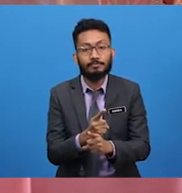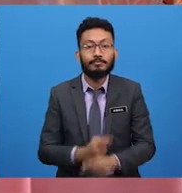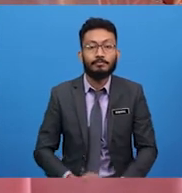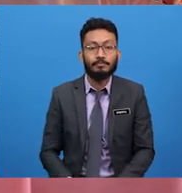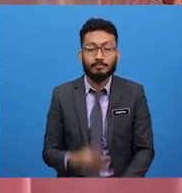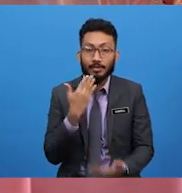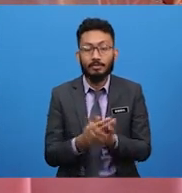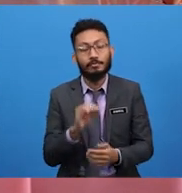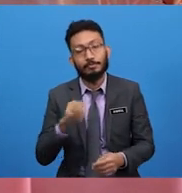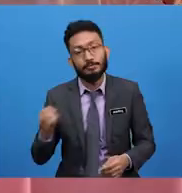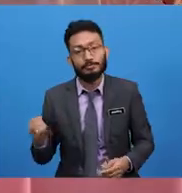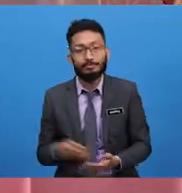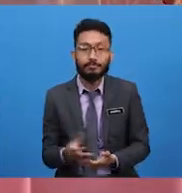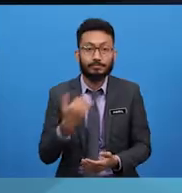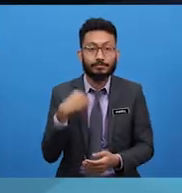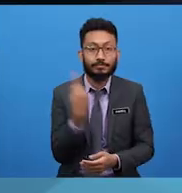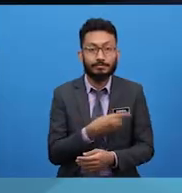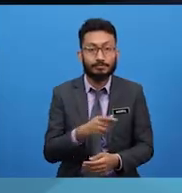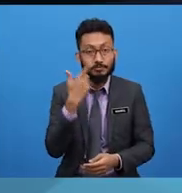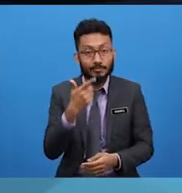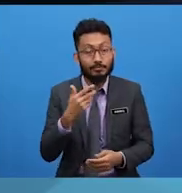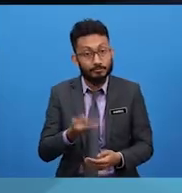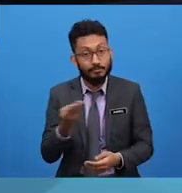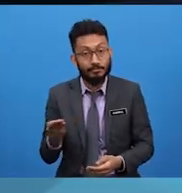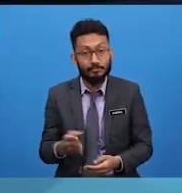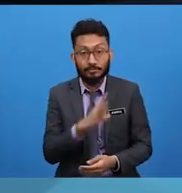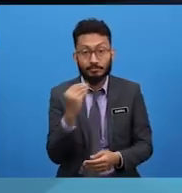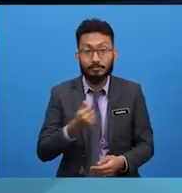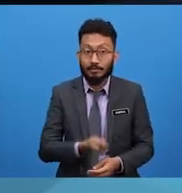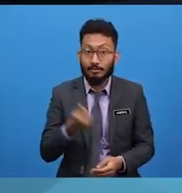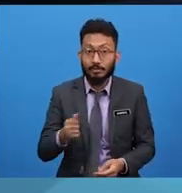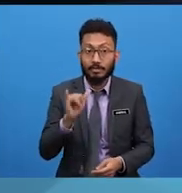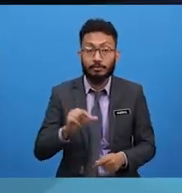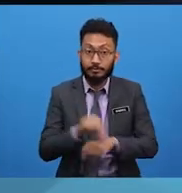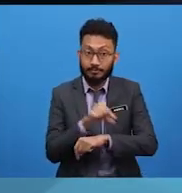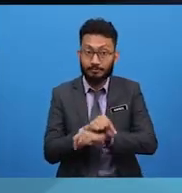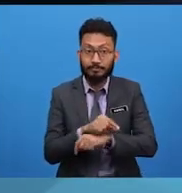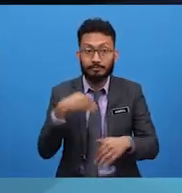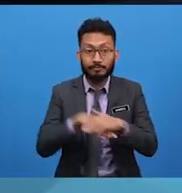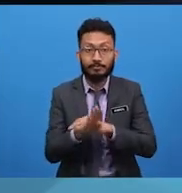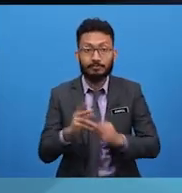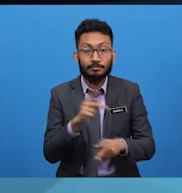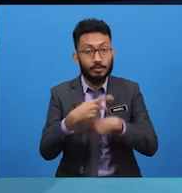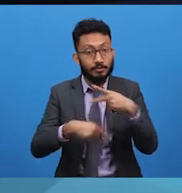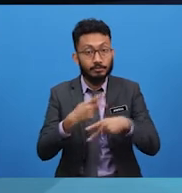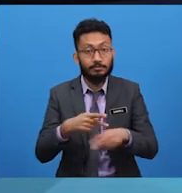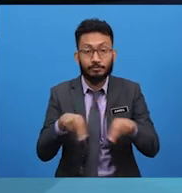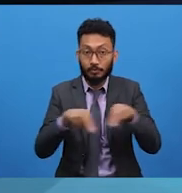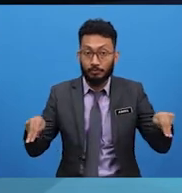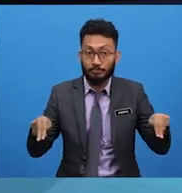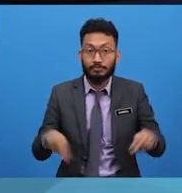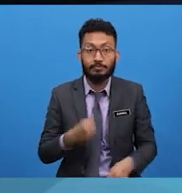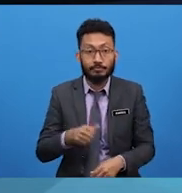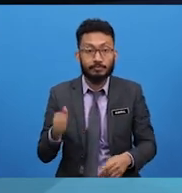Baiklah murid-murid, mari kita lihat bahan dan alatan yang digunakan dalam proses mengukur. Alatan